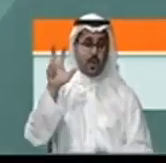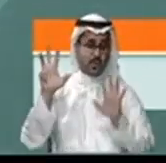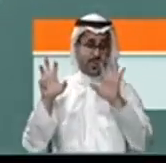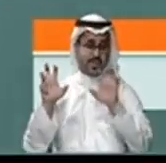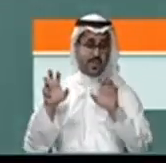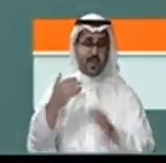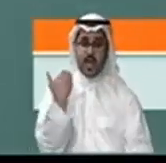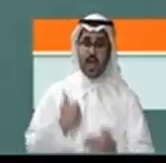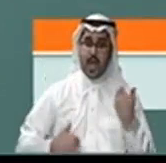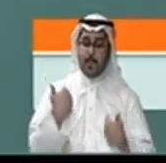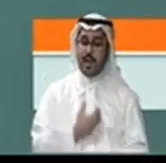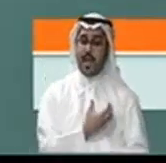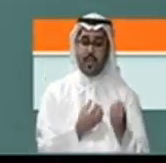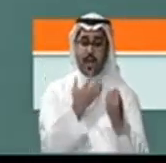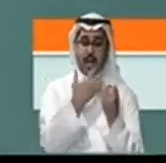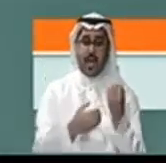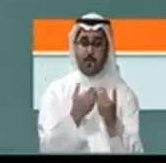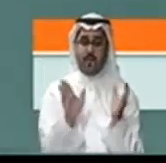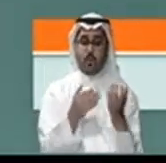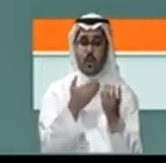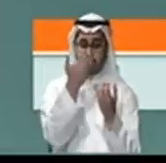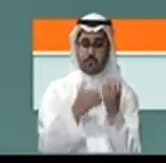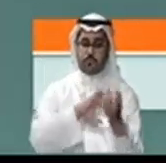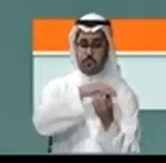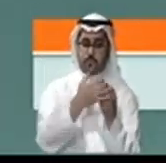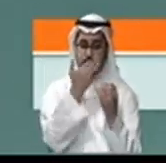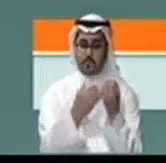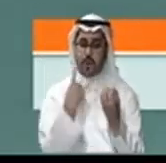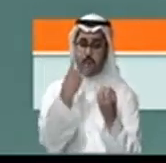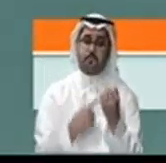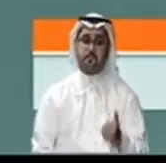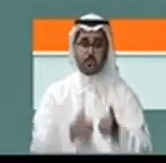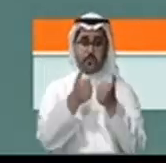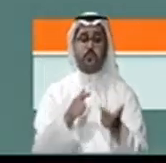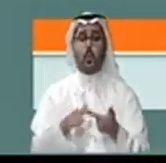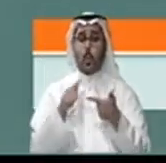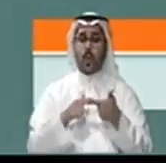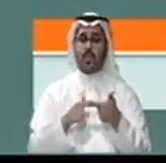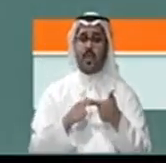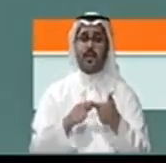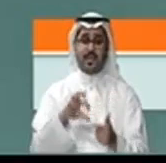297 عملية قلب مفتوح وقسطرة قلبية، فيما أجريت